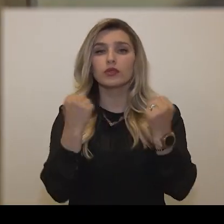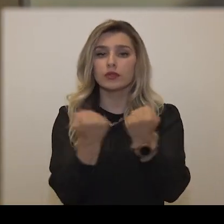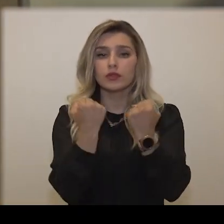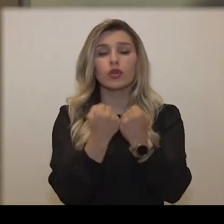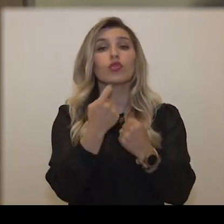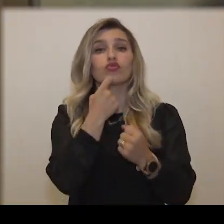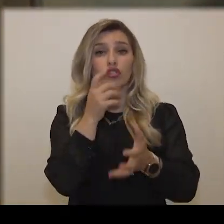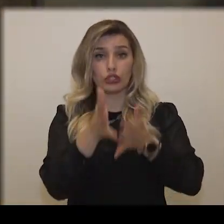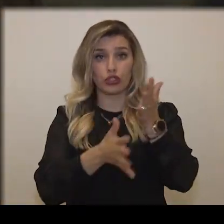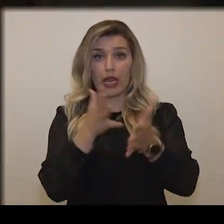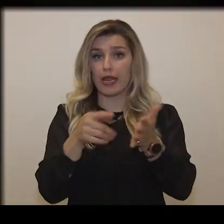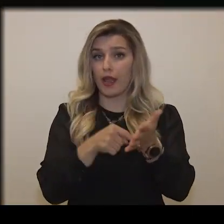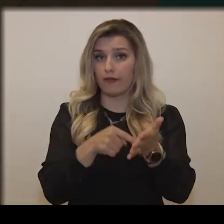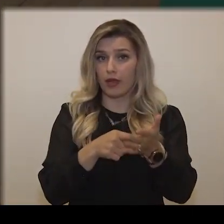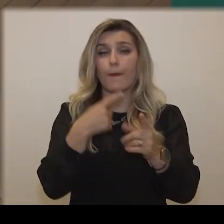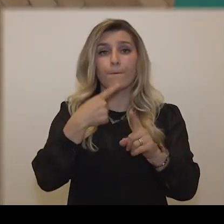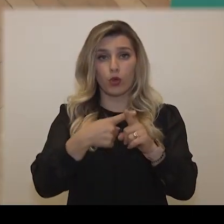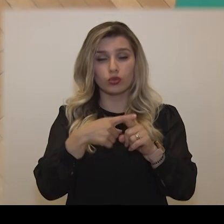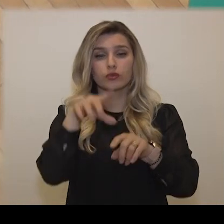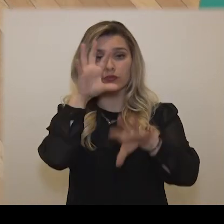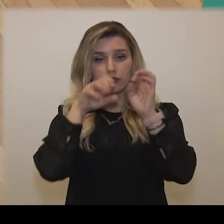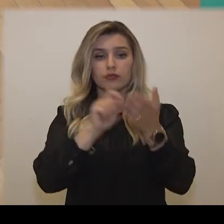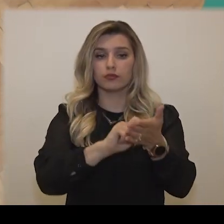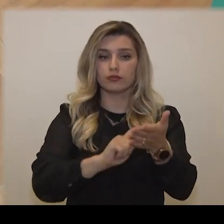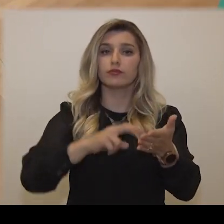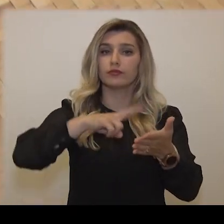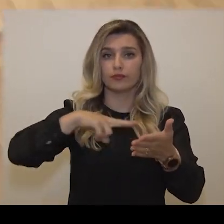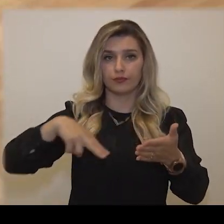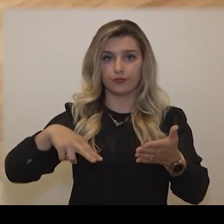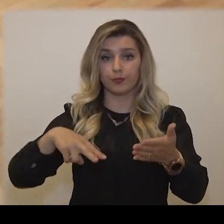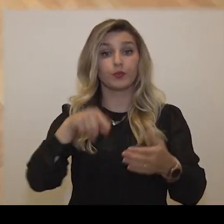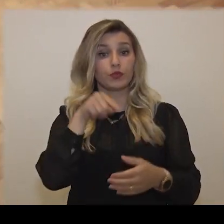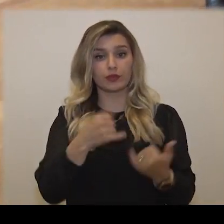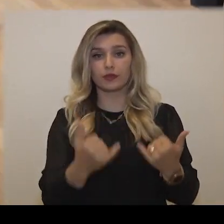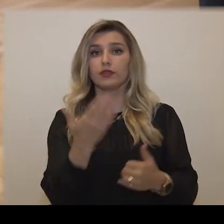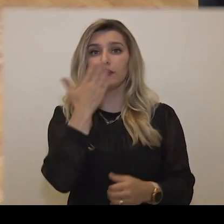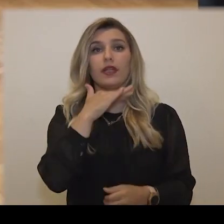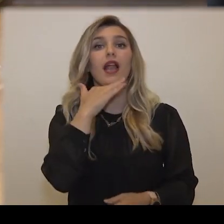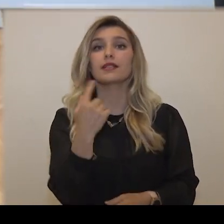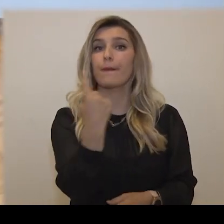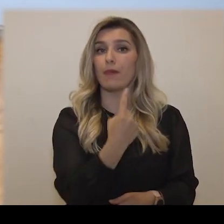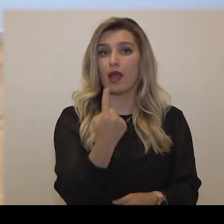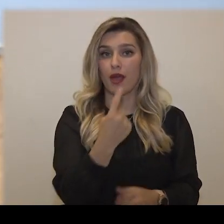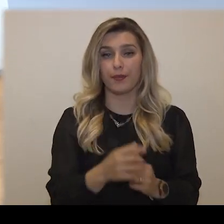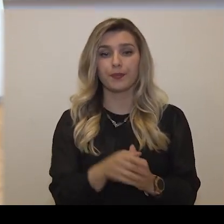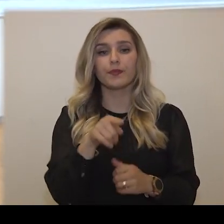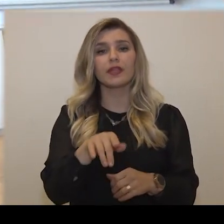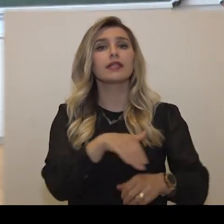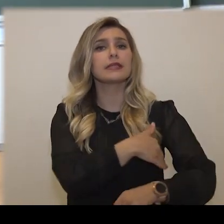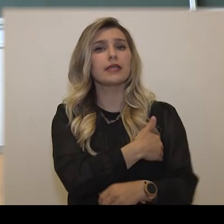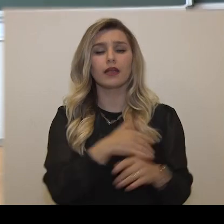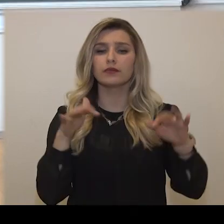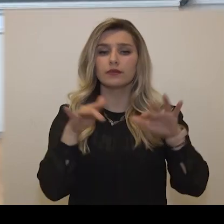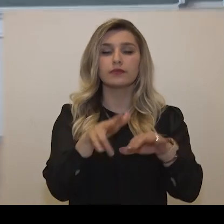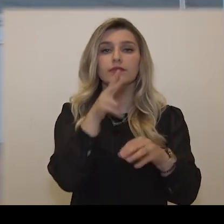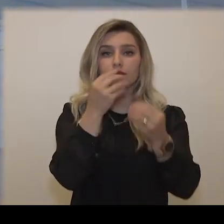njohin gjuhën e shenjave dhe të din shkrim e leximin. Kjo është klasa e parë e kësaj qendre, ku nxënësit